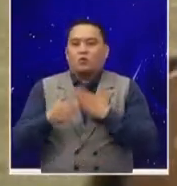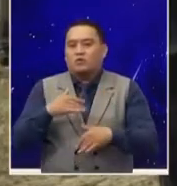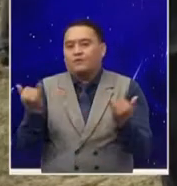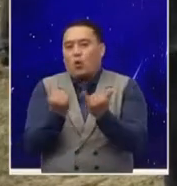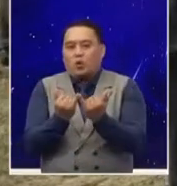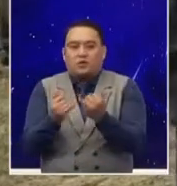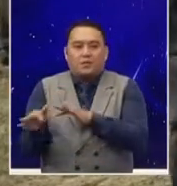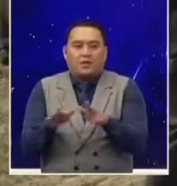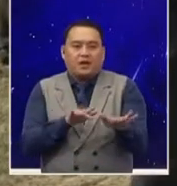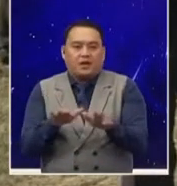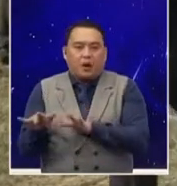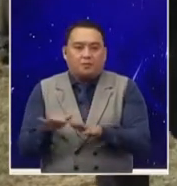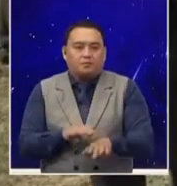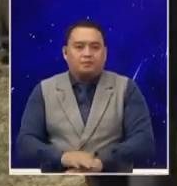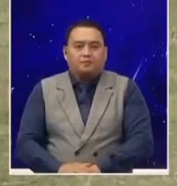гостя мероприятия.